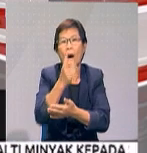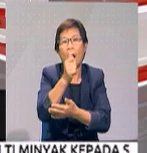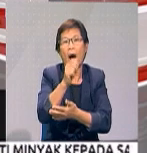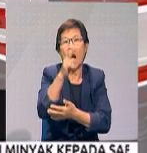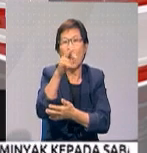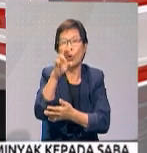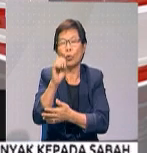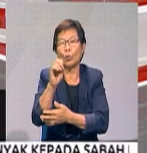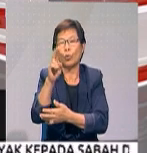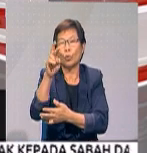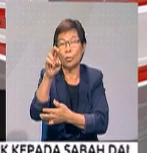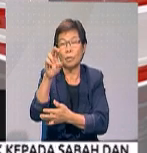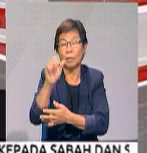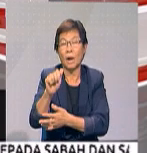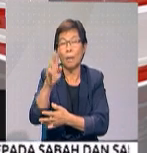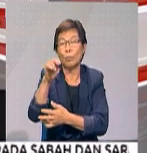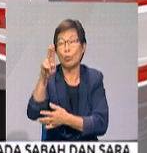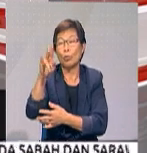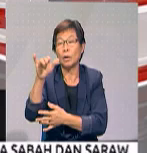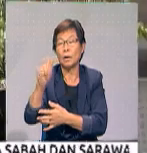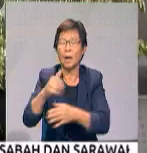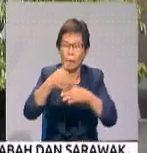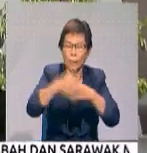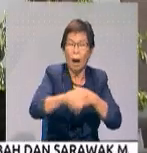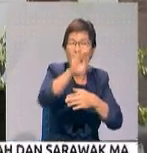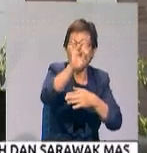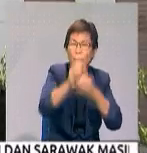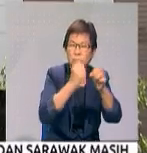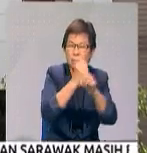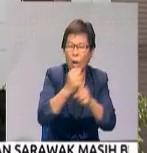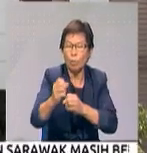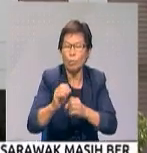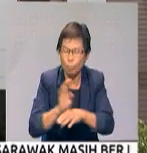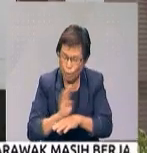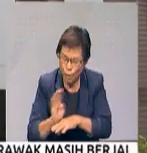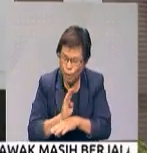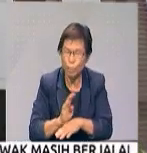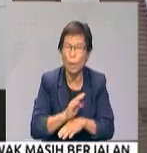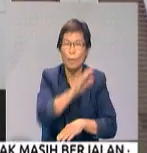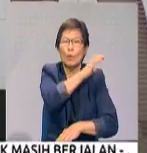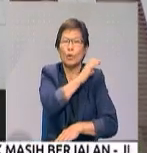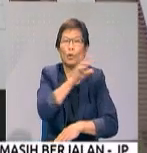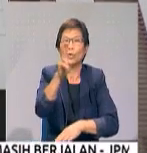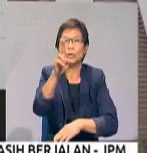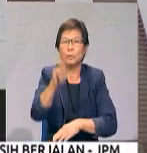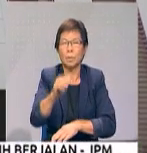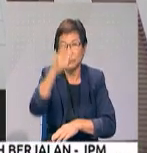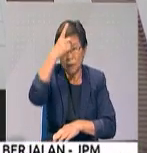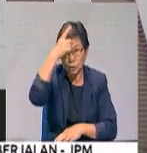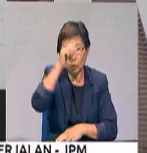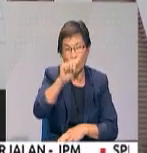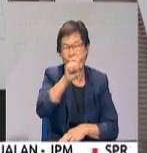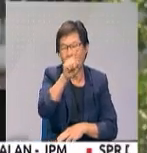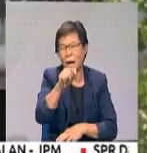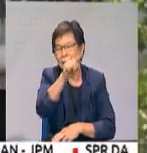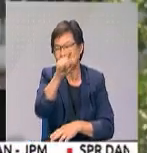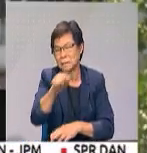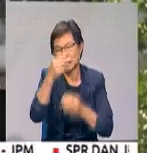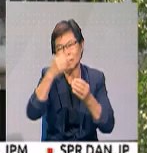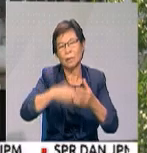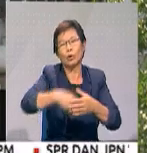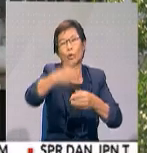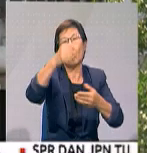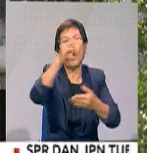Mulia Sdn Berhad. Selepas 80 tahun beroperasi, pengerusi eksekutif utusan Dato' Abdul Aziz Sheikh Fazir